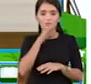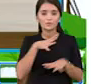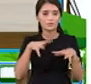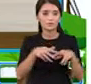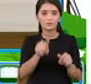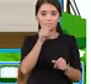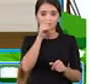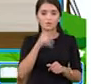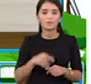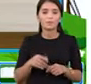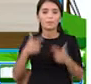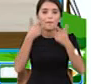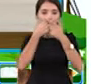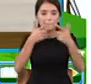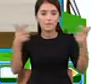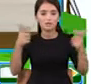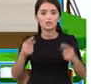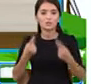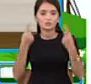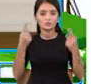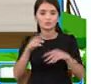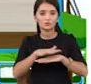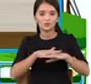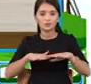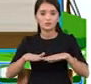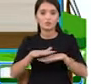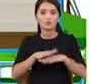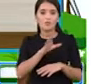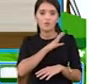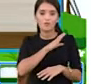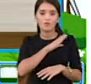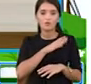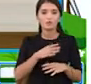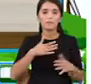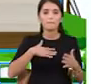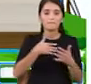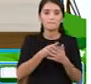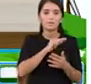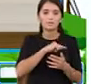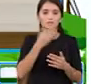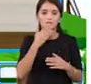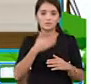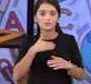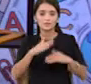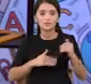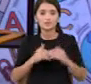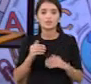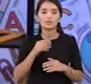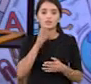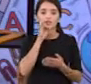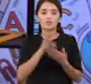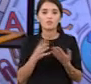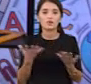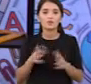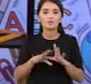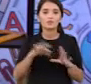Kuchli, madaniyati yuksak xalqni, boy, mehnatsevar. Javoblar ichida